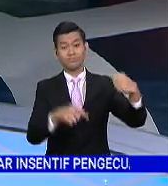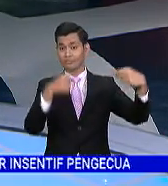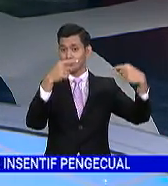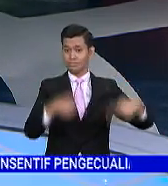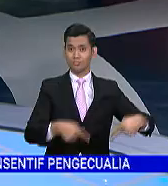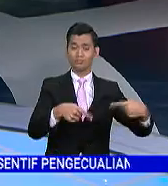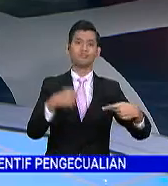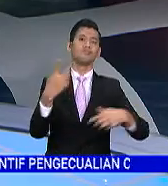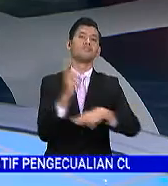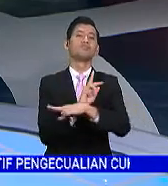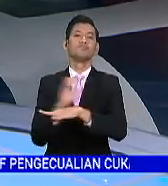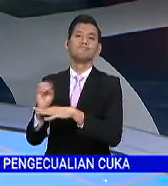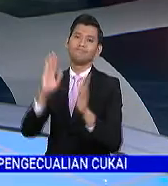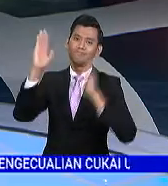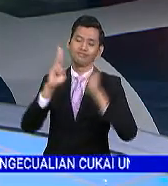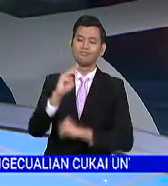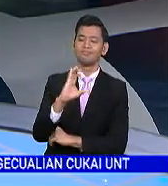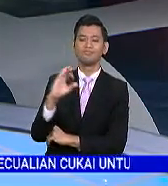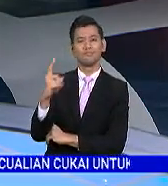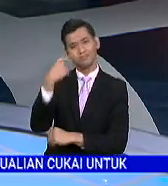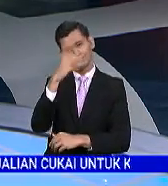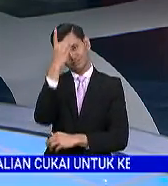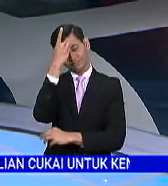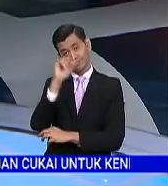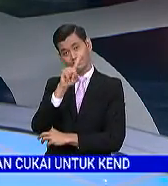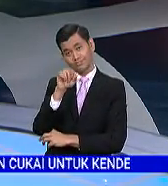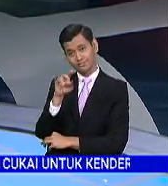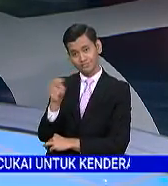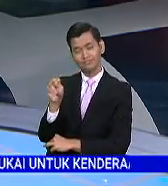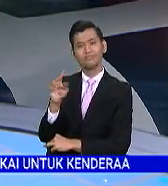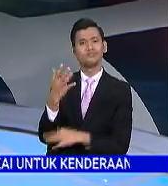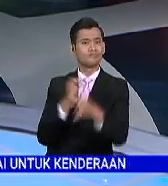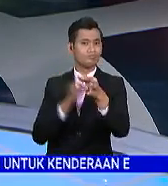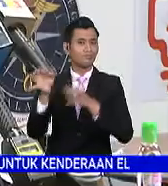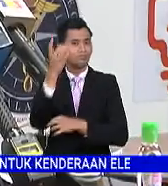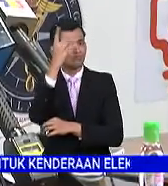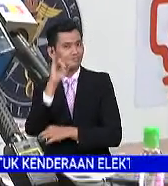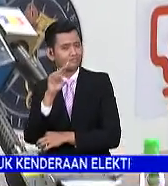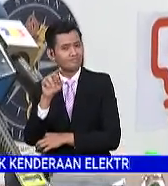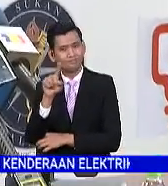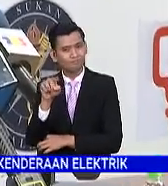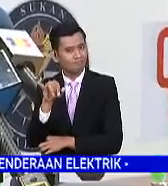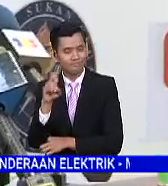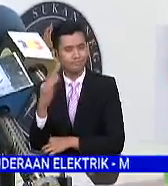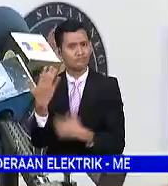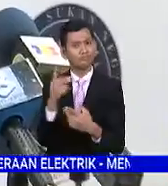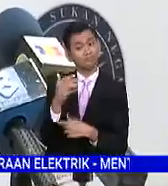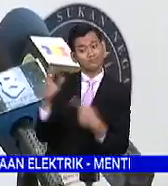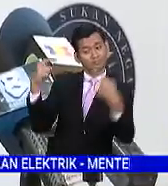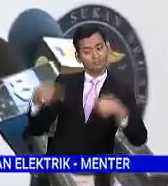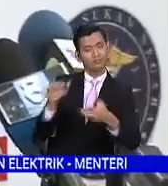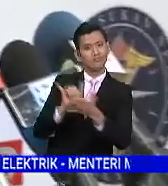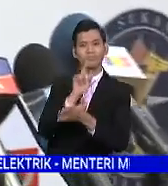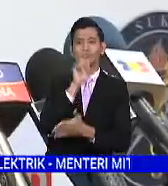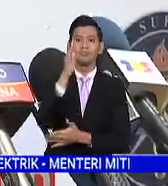pertandingan Koperasi Hoki Malaysia MHC, Datuk Seri Dr. Ani Jit Singh. Jelas Datuk Seri Dr. Ani Jit, kejohanan tersebut juga